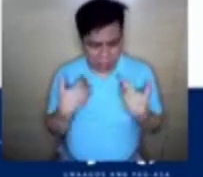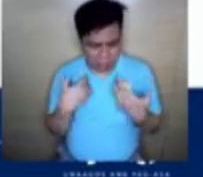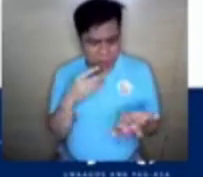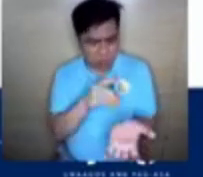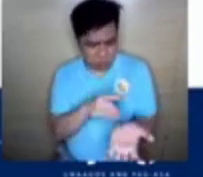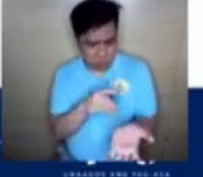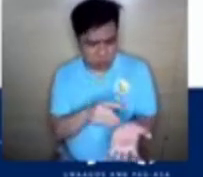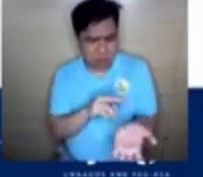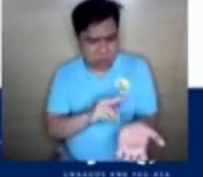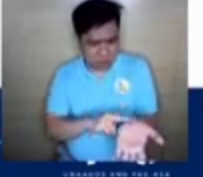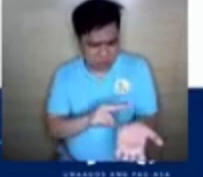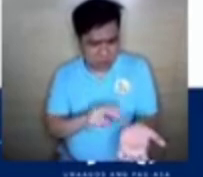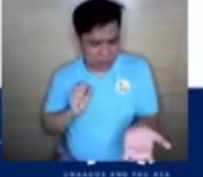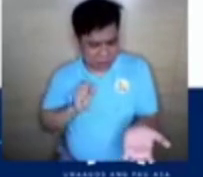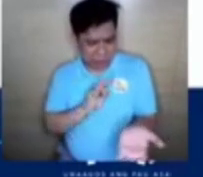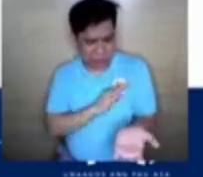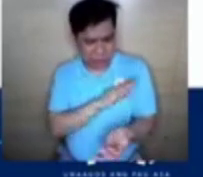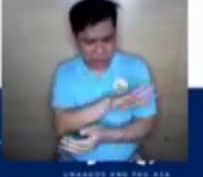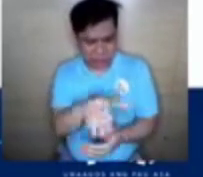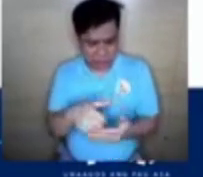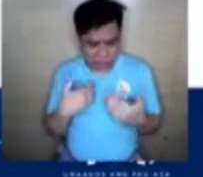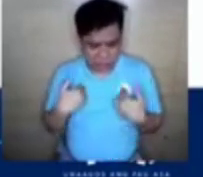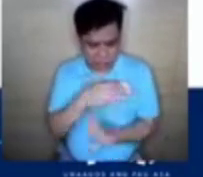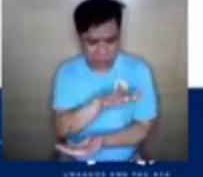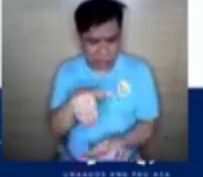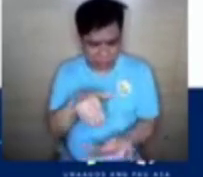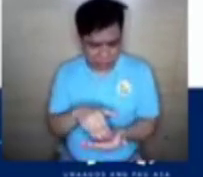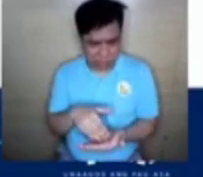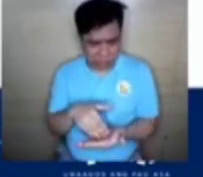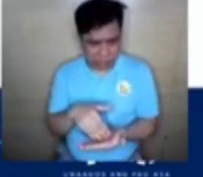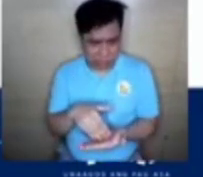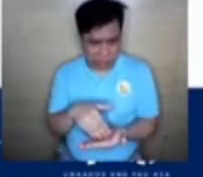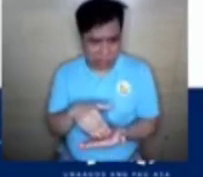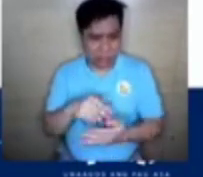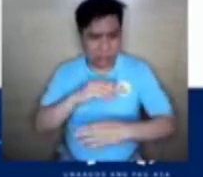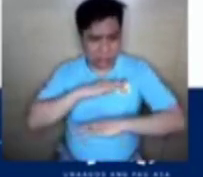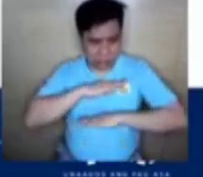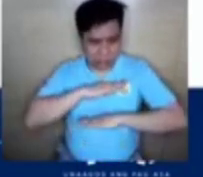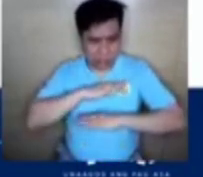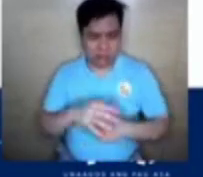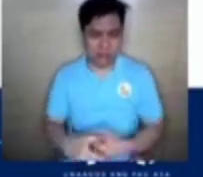staff ang mga health center at sapat ang gamot dito.